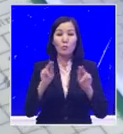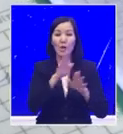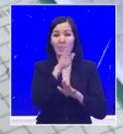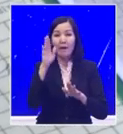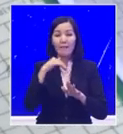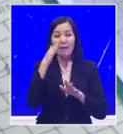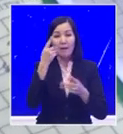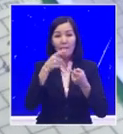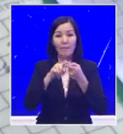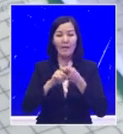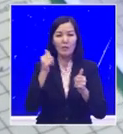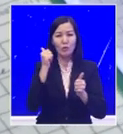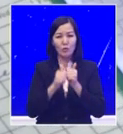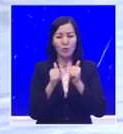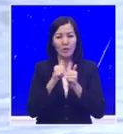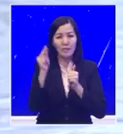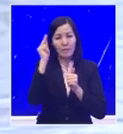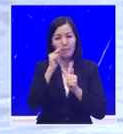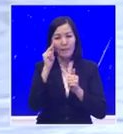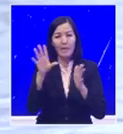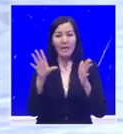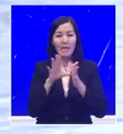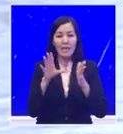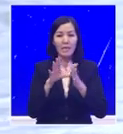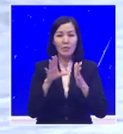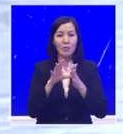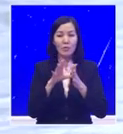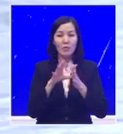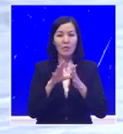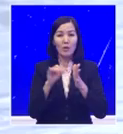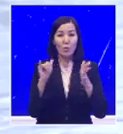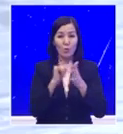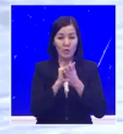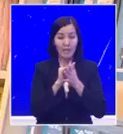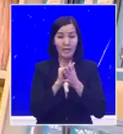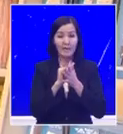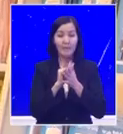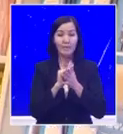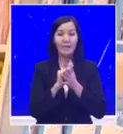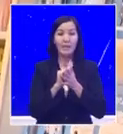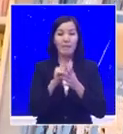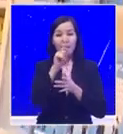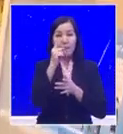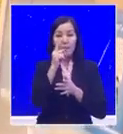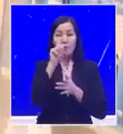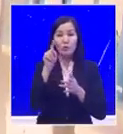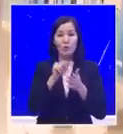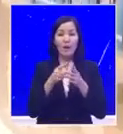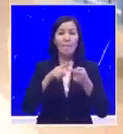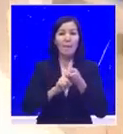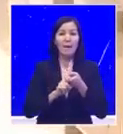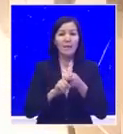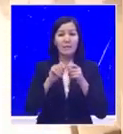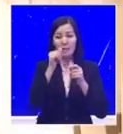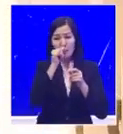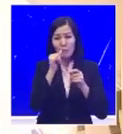кері байланысты күнделік білім ал электронды жүйелері арқылы орнатады. Бұл жерде туындайтын бір сұрақ. Байланыс желіге мүмкіндігі